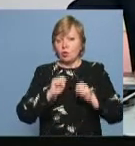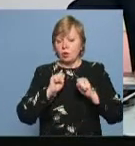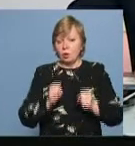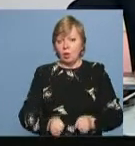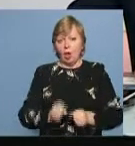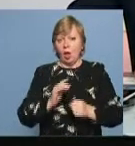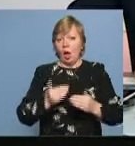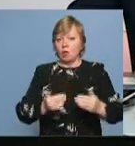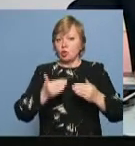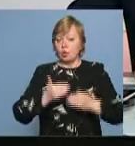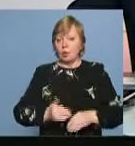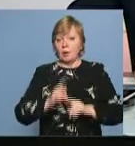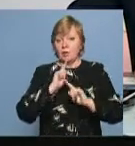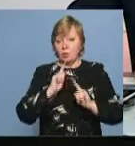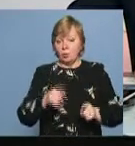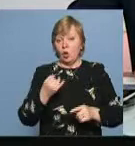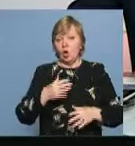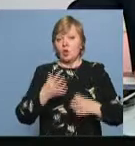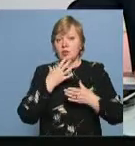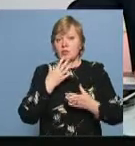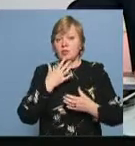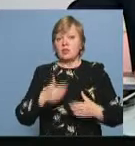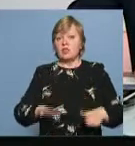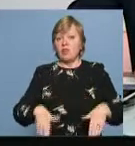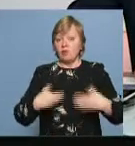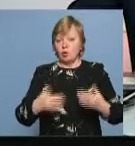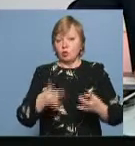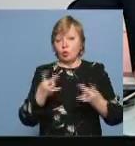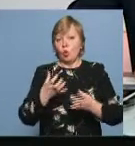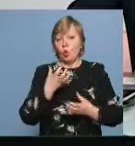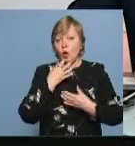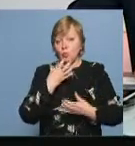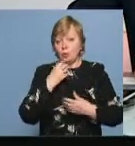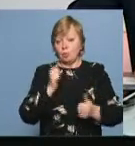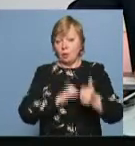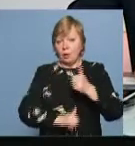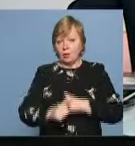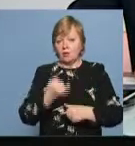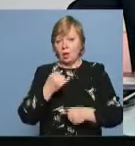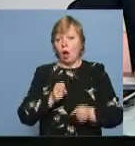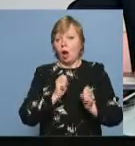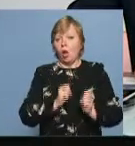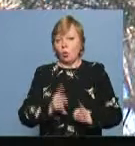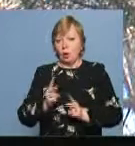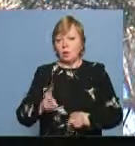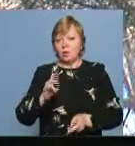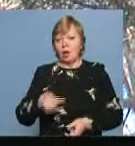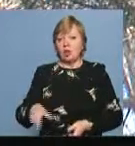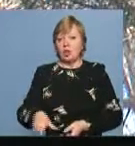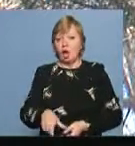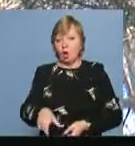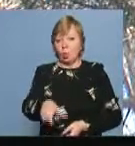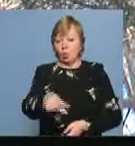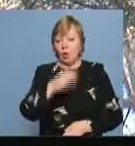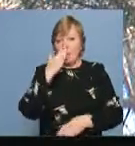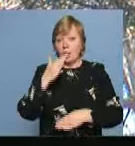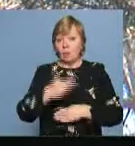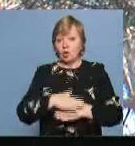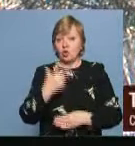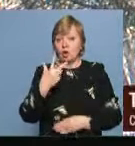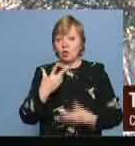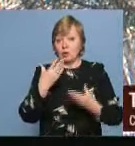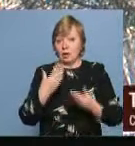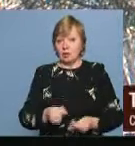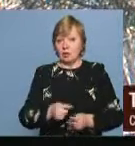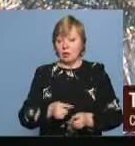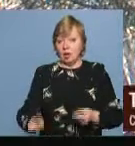в гидрометеоцентре советуют утепляться и не забывать об аккуратности на дорогах. На ближайшие три дня,